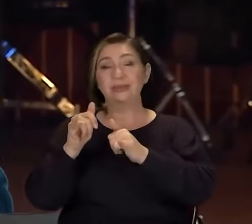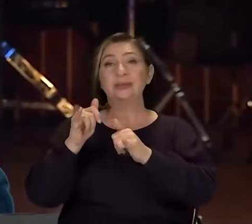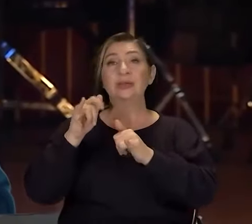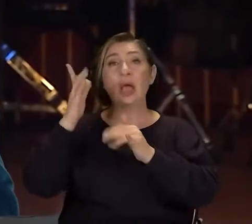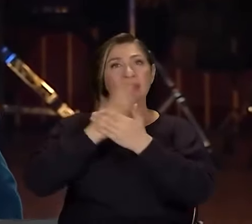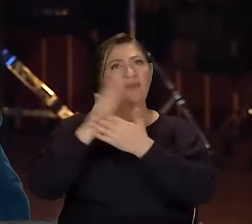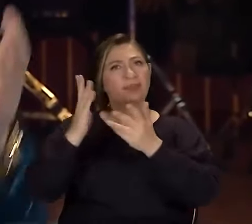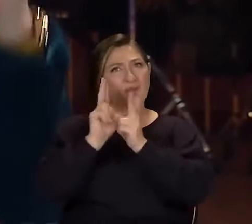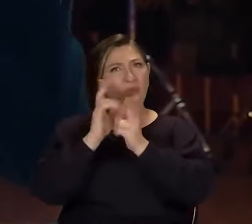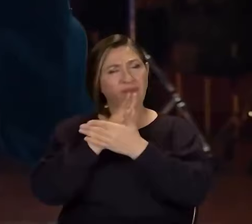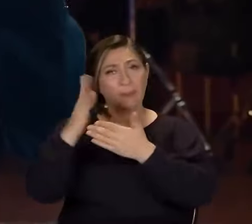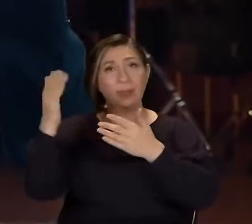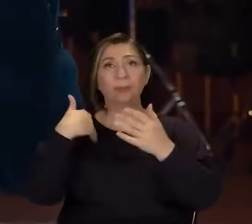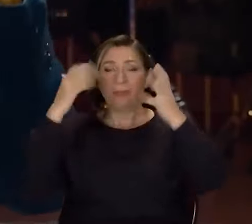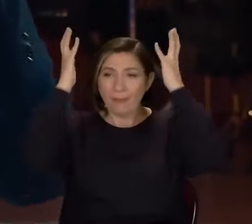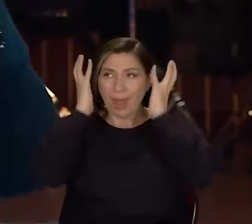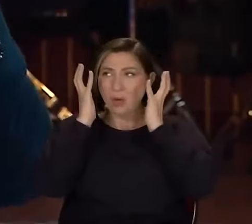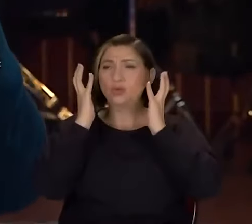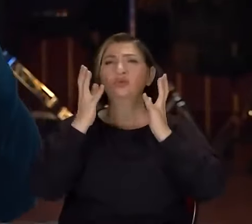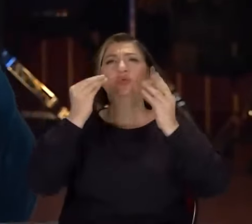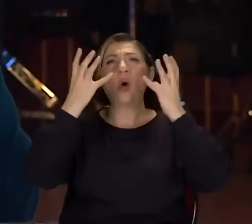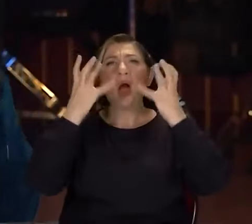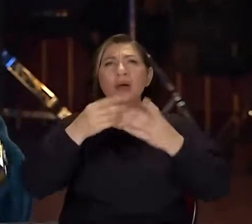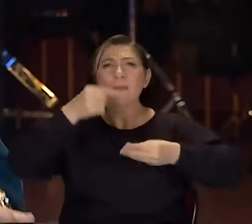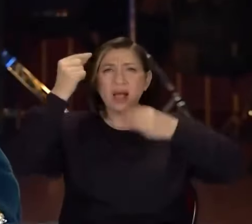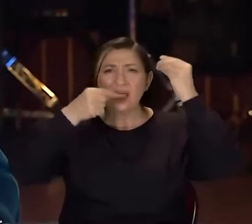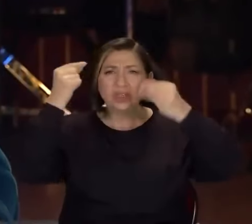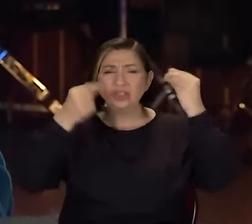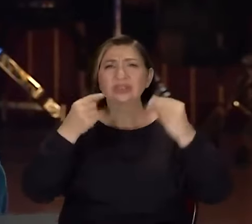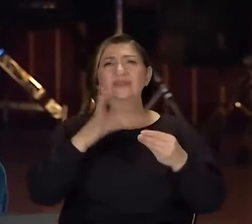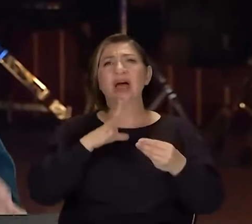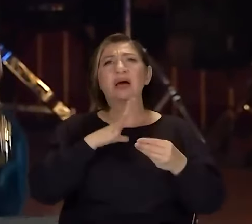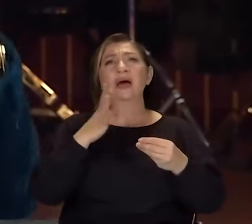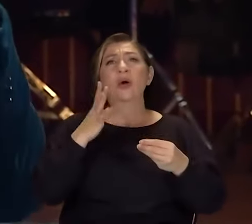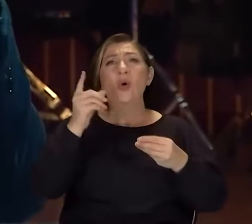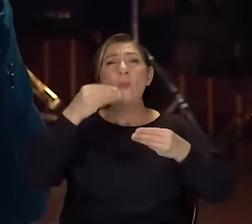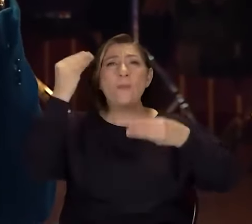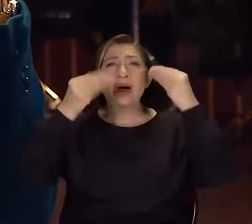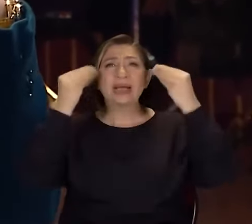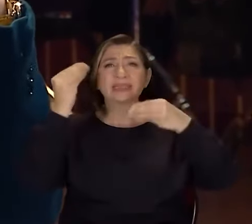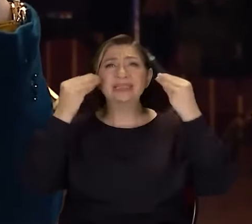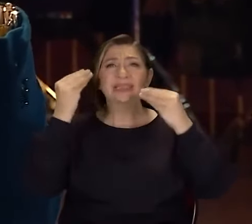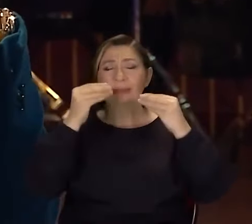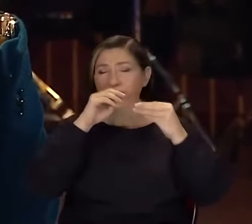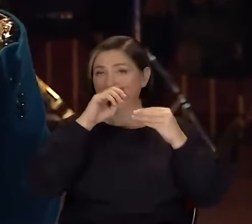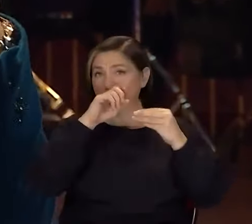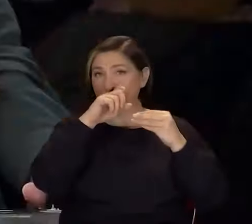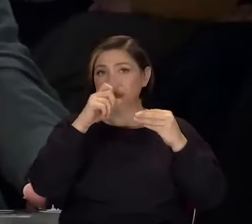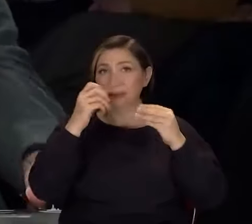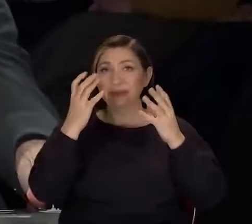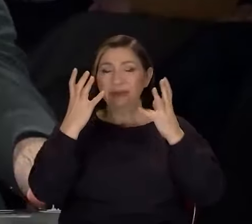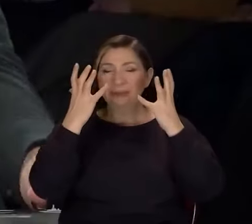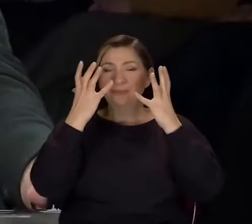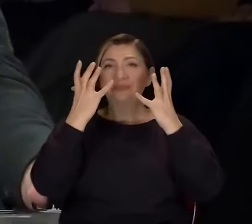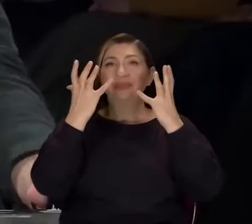Unicol'da oynuyoruz. Ben tabii işte peruklar takıyorum. Çok ağır bir makyajlar falan var. O makyajları böyle çok güzel olmuş, üzerine gördüm.